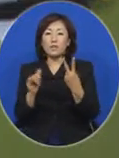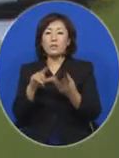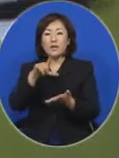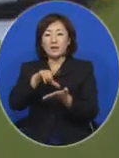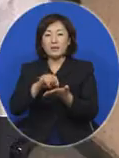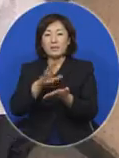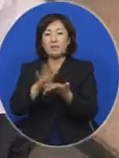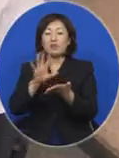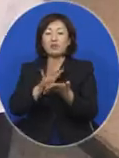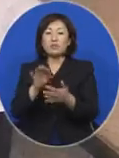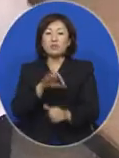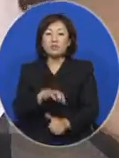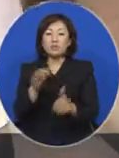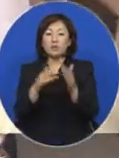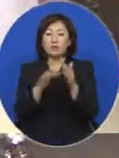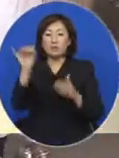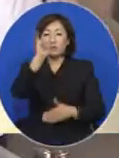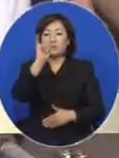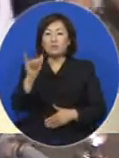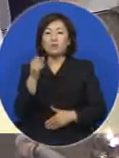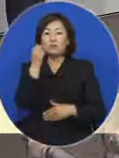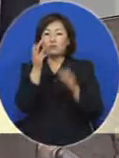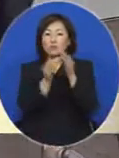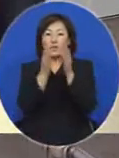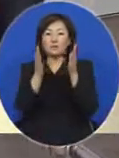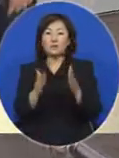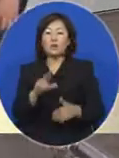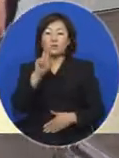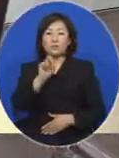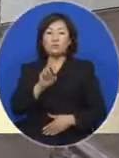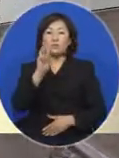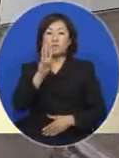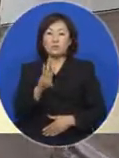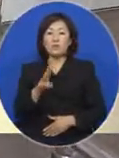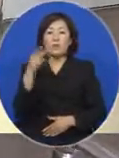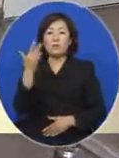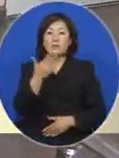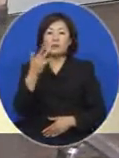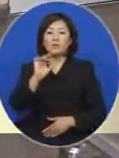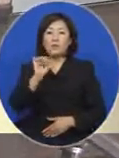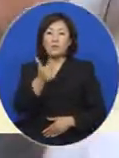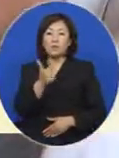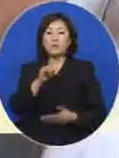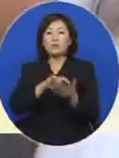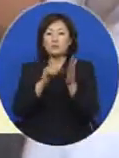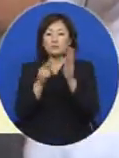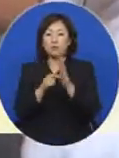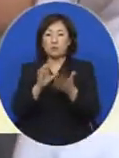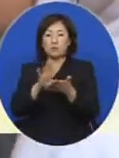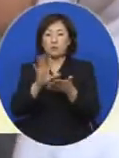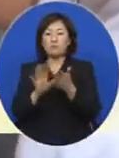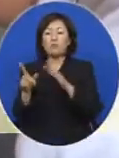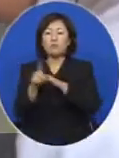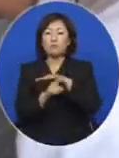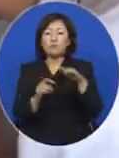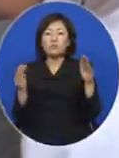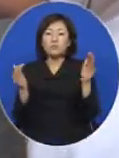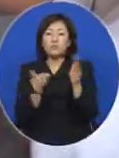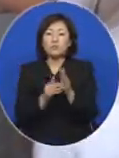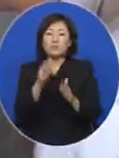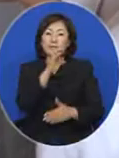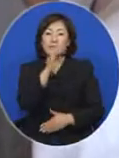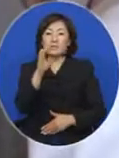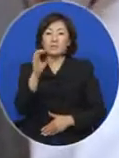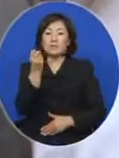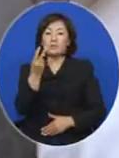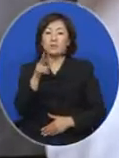간단한 도구를 이용해 전국을 돌며 최근 두 달 동안 23차례에 걸쳐 8,500만 원어치의 금품을 털었습니다.